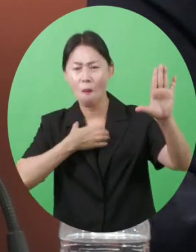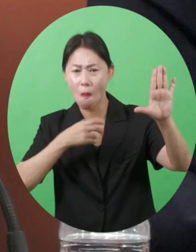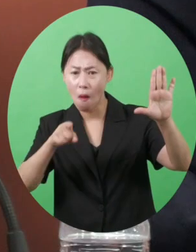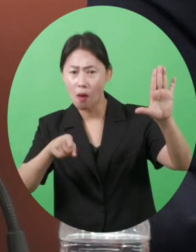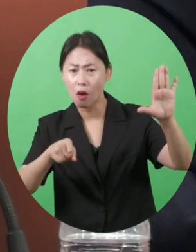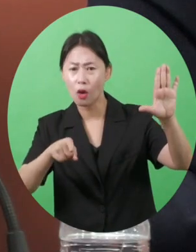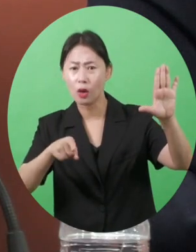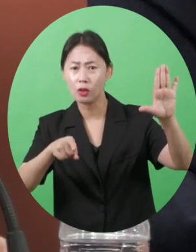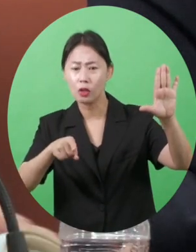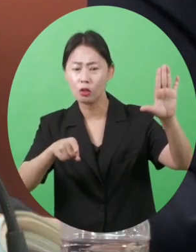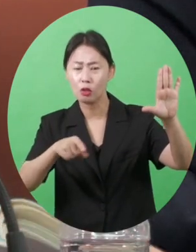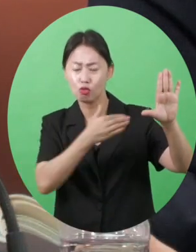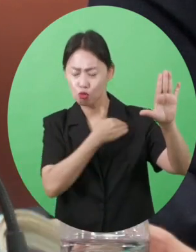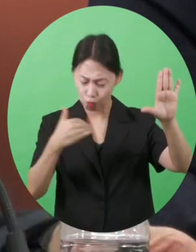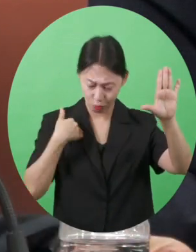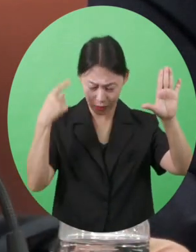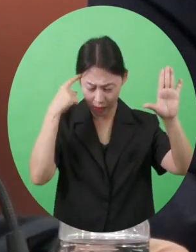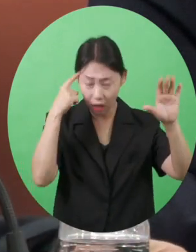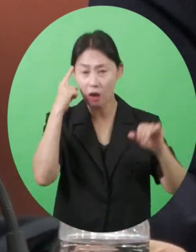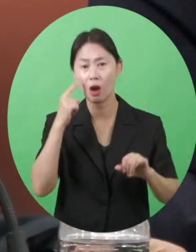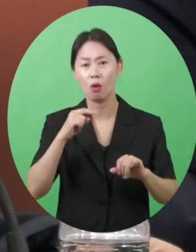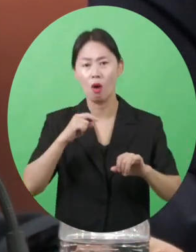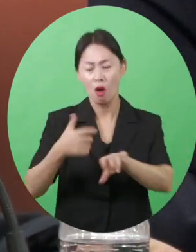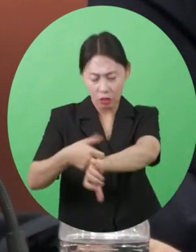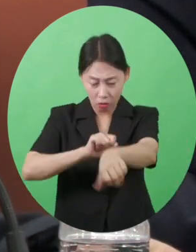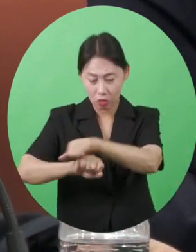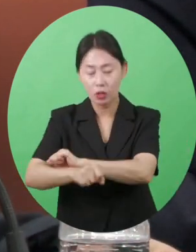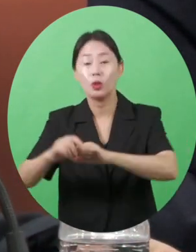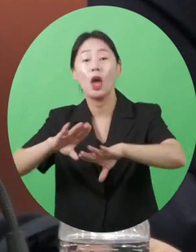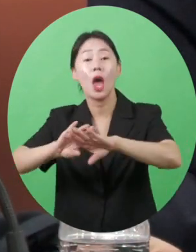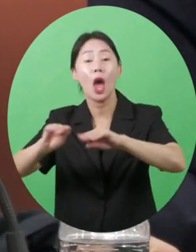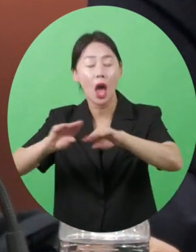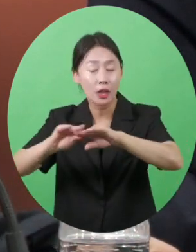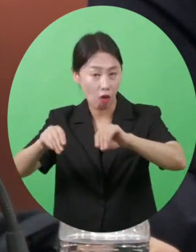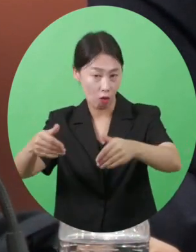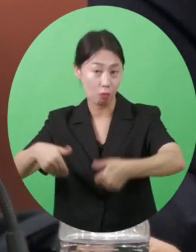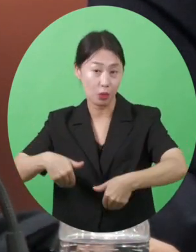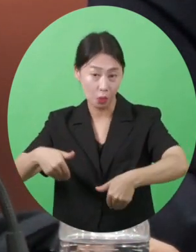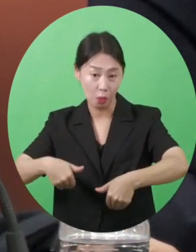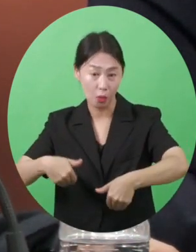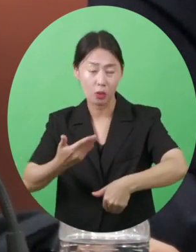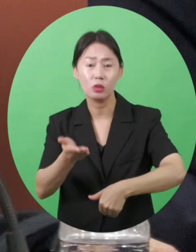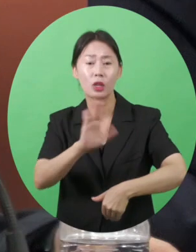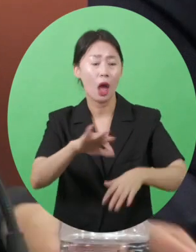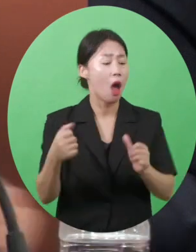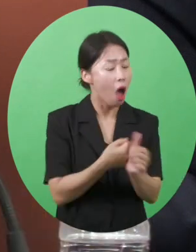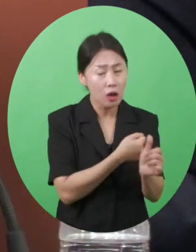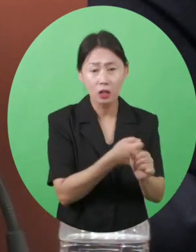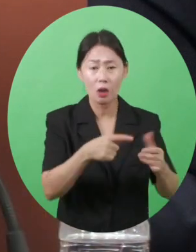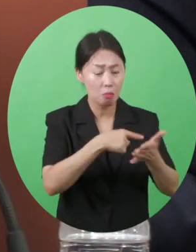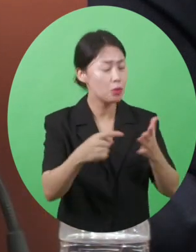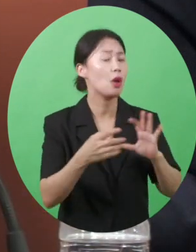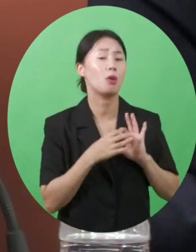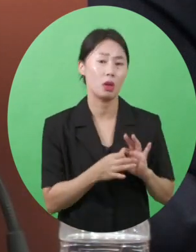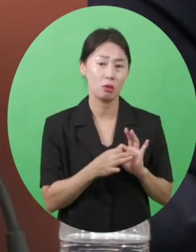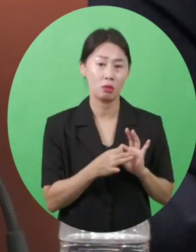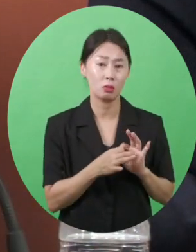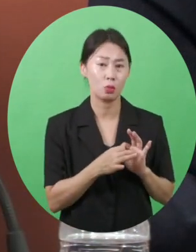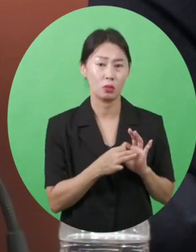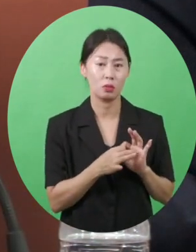충분히 인지하고 또 적극적으로 해결해 나가야 되는 상황처럼 이런 학대 피해